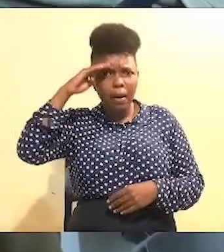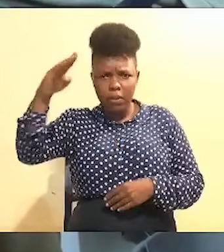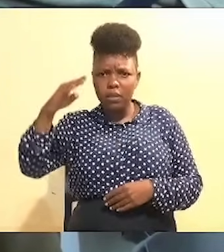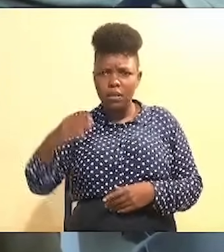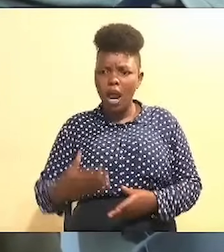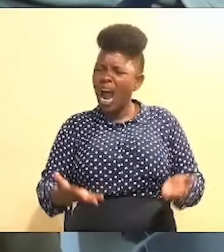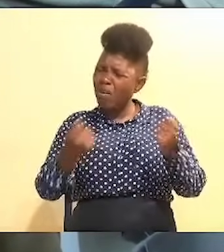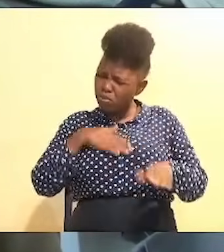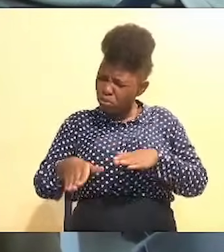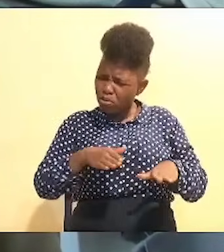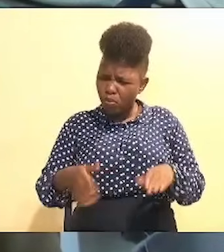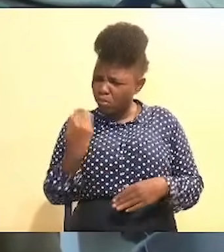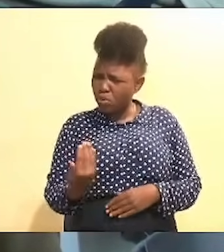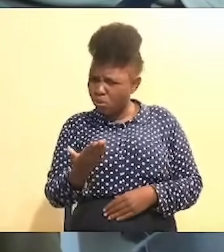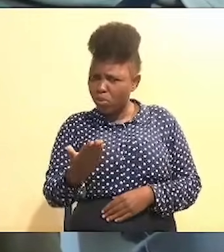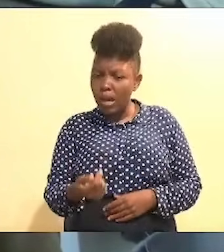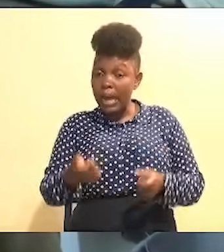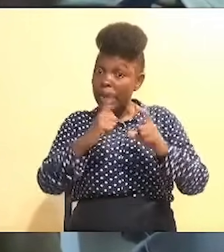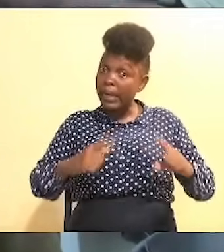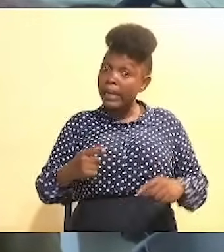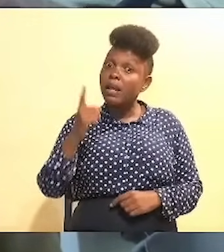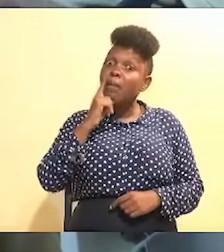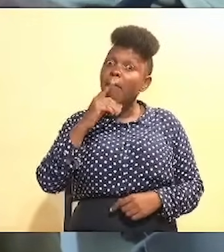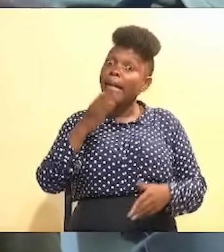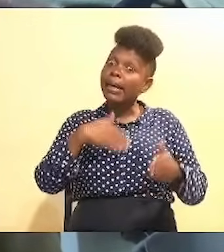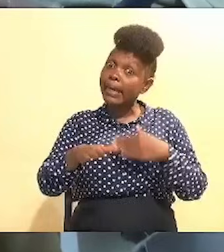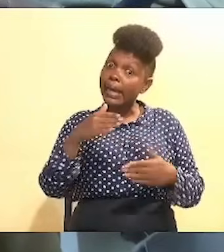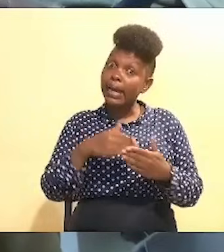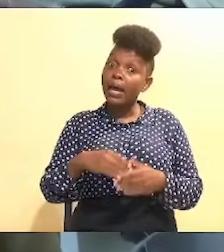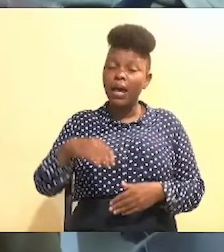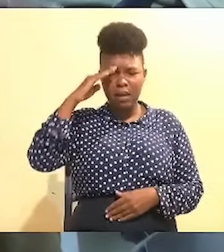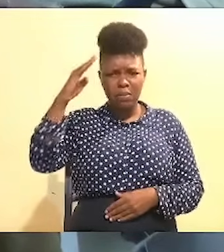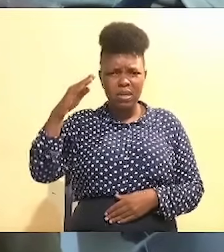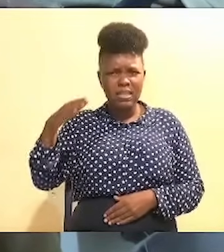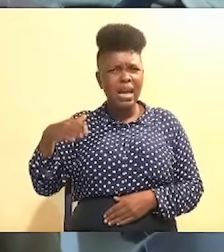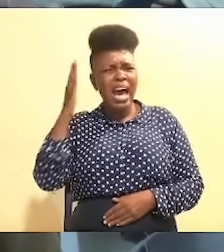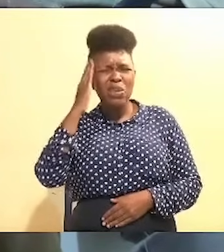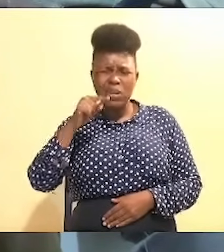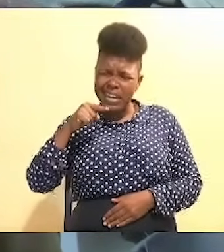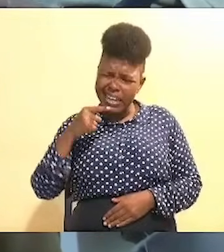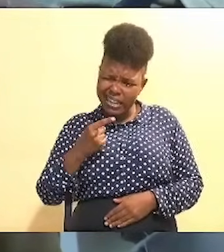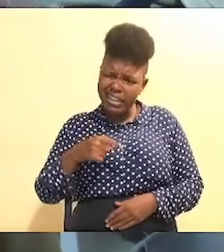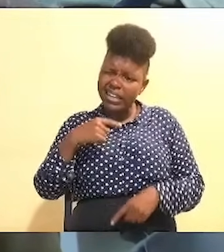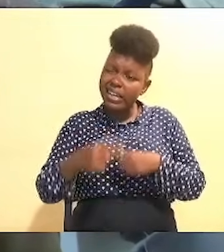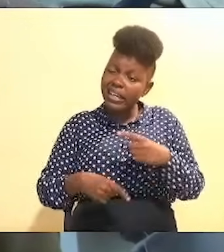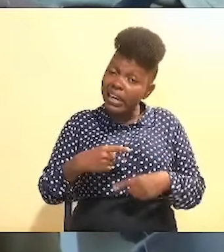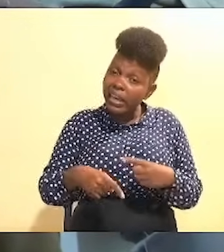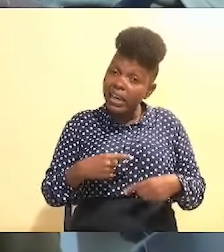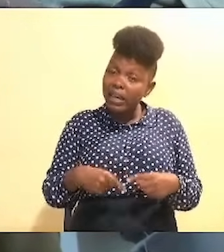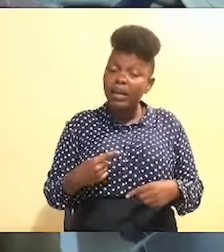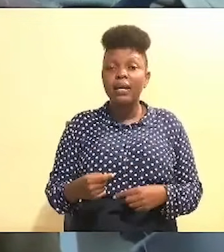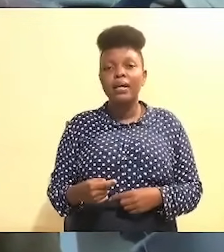Hawezi kunisumbua hapa. Mama ataenda mpaka polisi ili ajue kuna nini kinachoendelea. Unasema mchungaji unatuambia